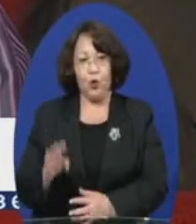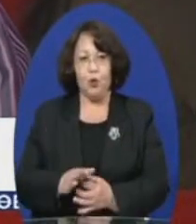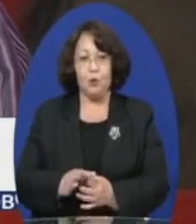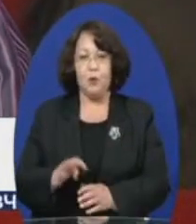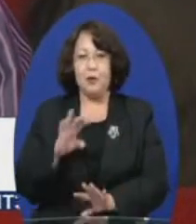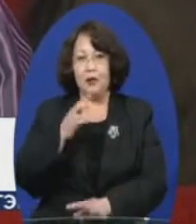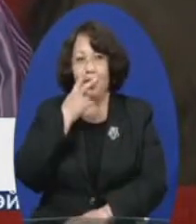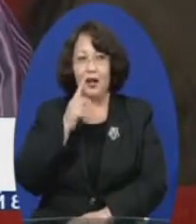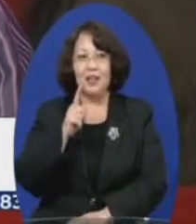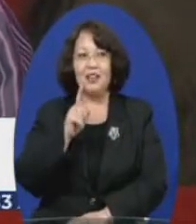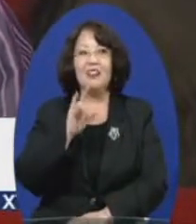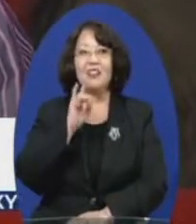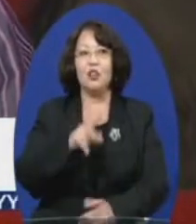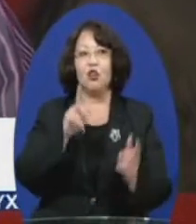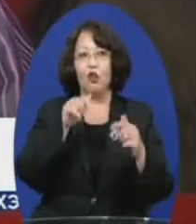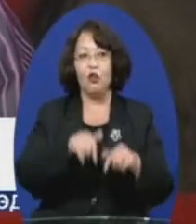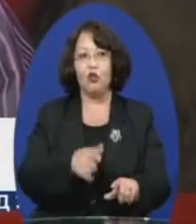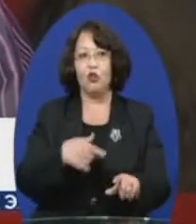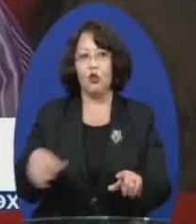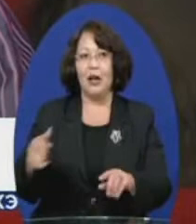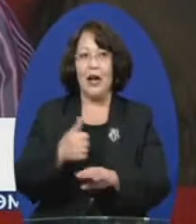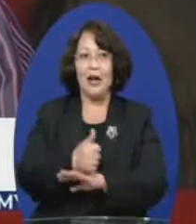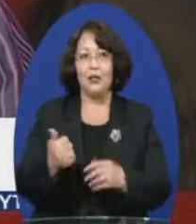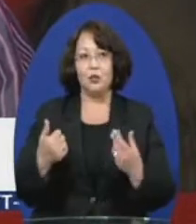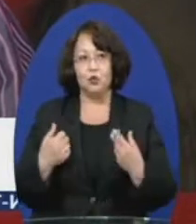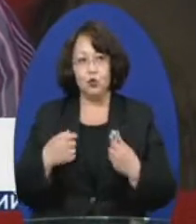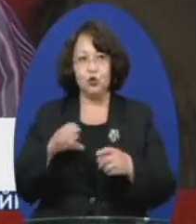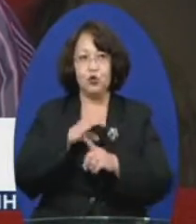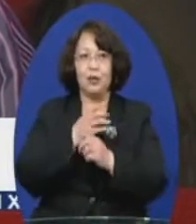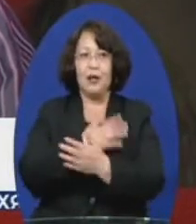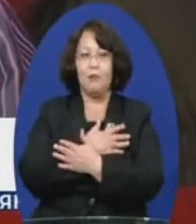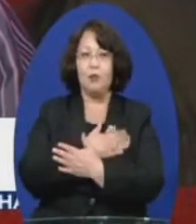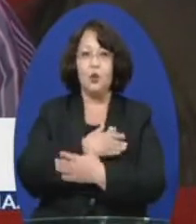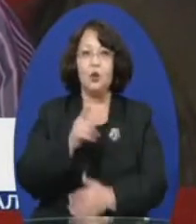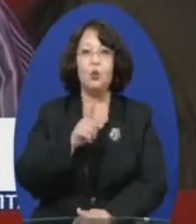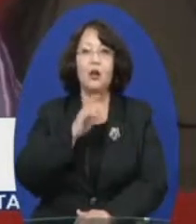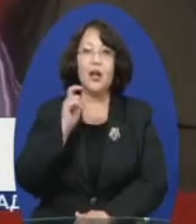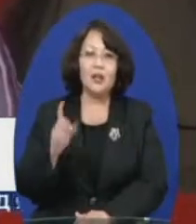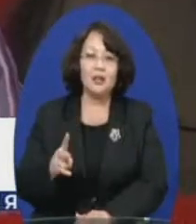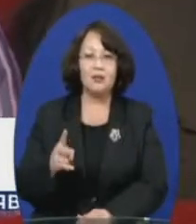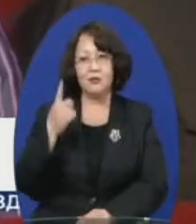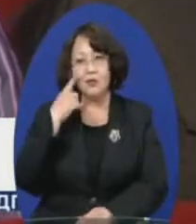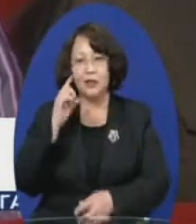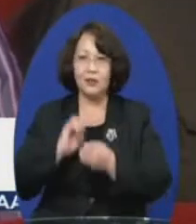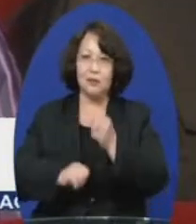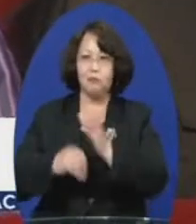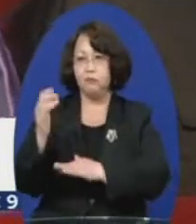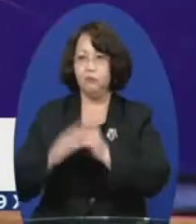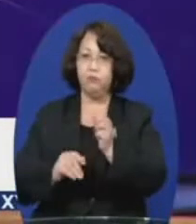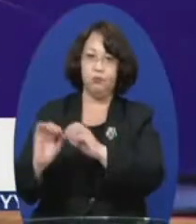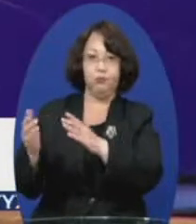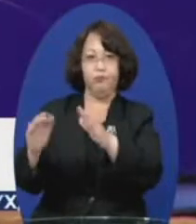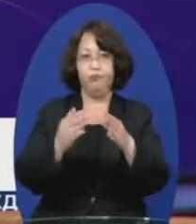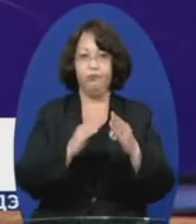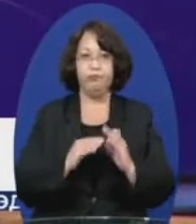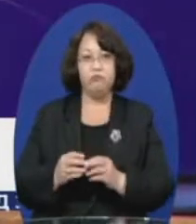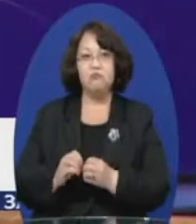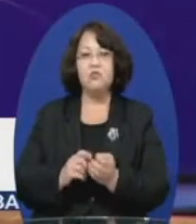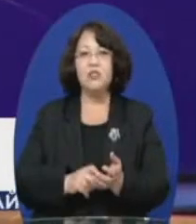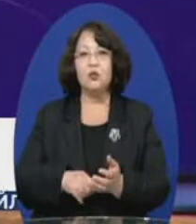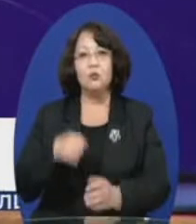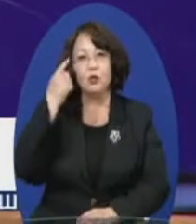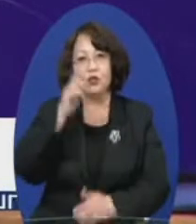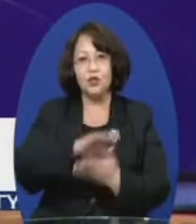харгалзаад тарилан болоод авсан аялал жуулчлалын бас иргэд соёл амралтын хүрээлэн байдлын байгаар хөцлөөс байгуулалт бас зүгээр юм уу.